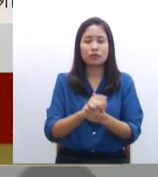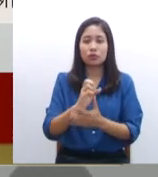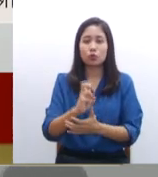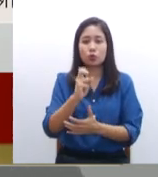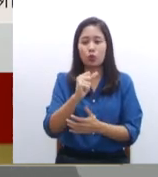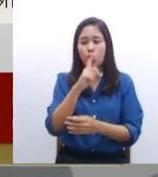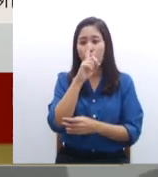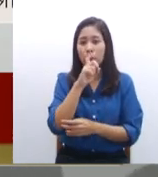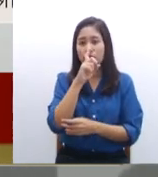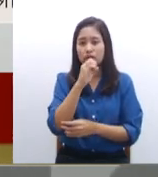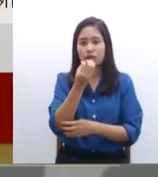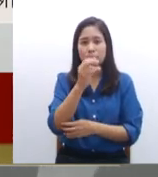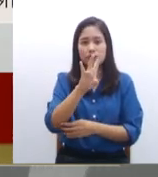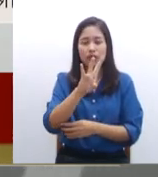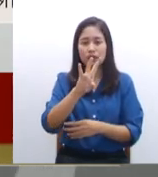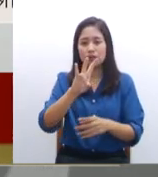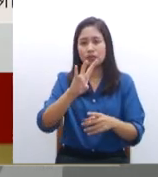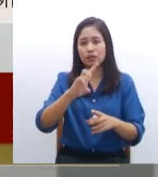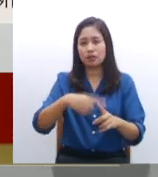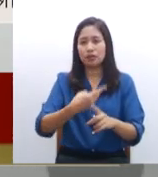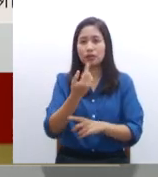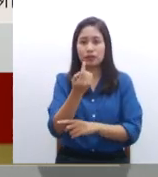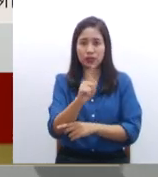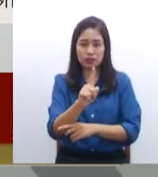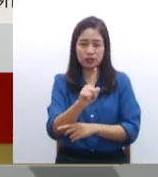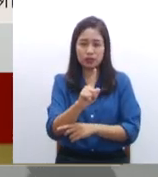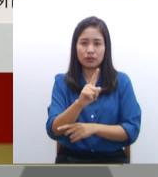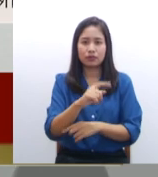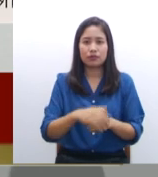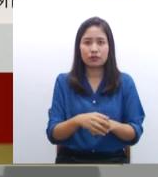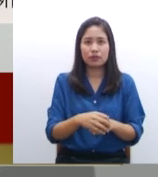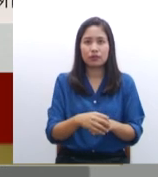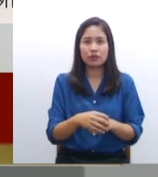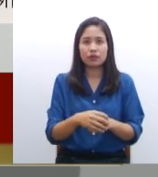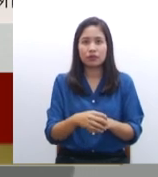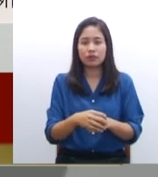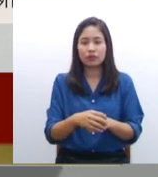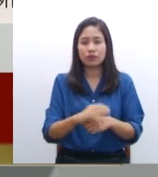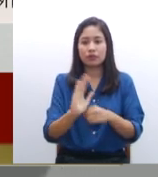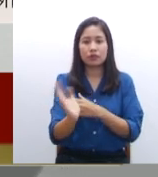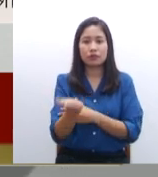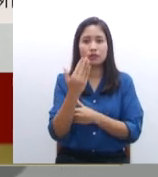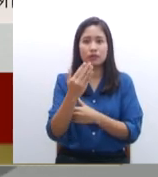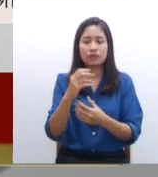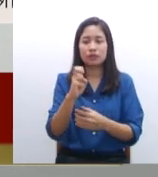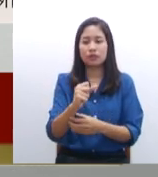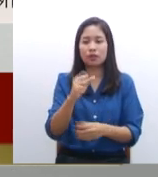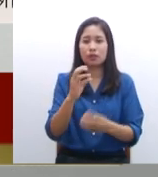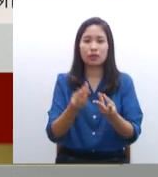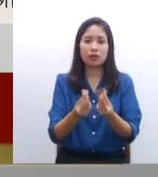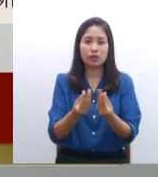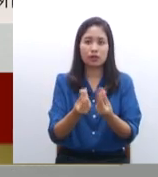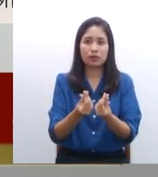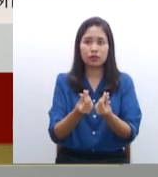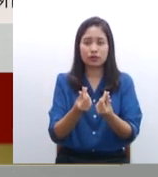ในวันอาทิตย์ที่17พฤศจิกายนพุทธศักราช2562ช่วงเช้าสอบในรายวิชาคณิตศาส